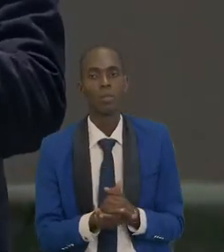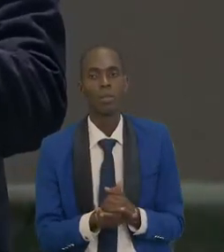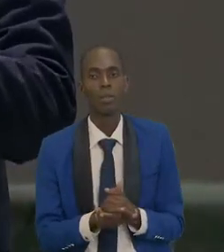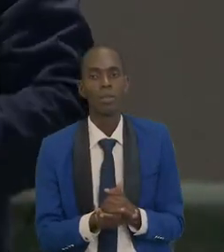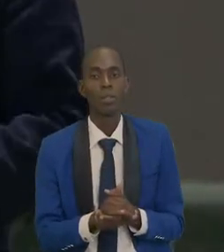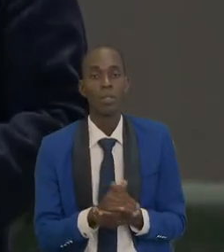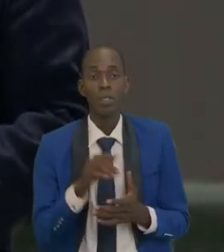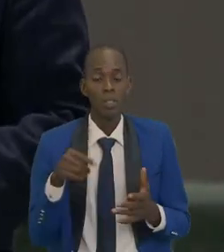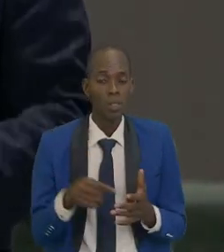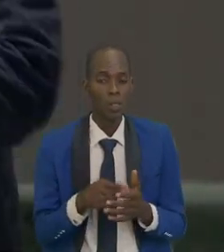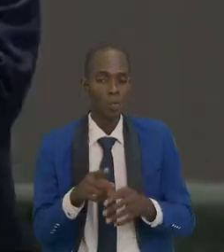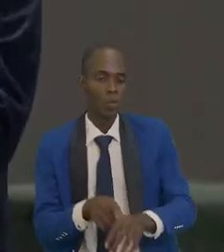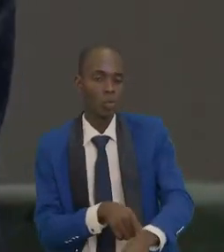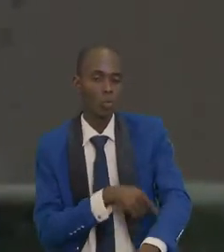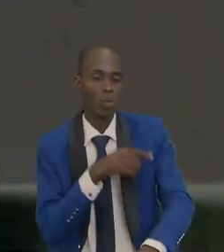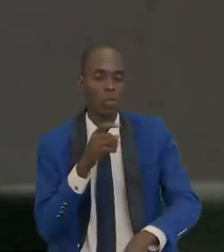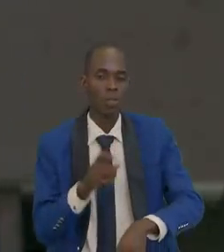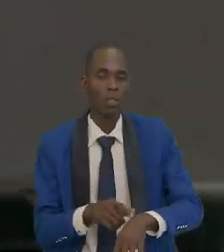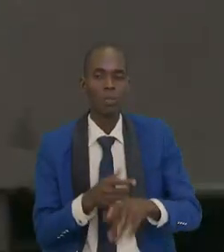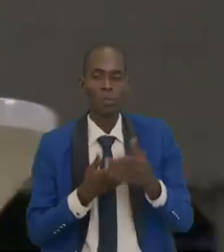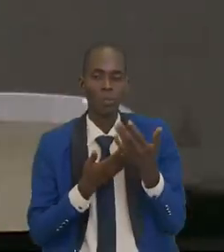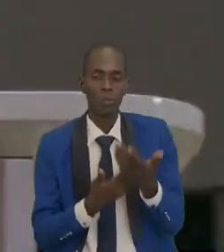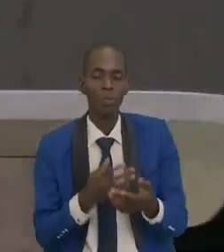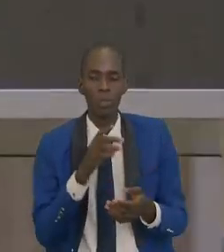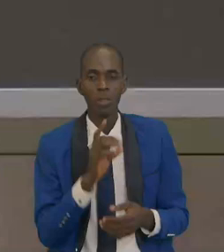Ce réveil longtemps attendu viendra.